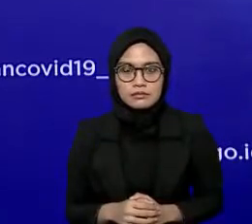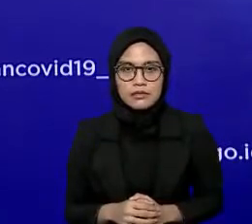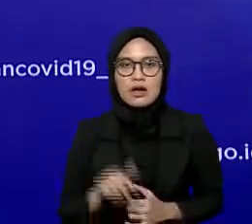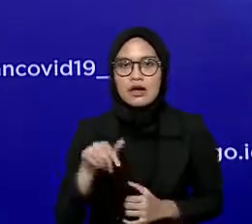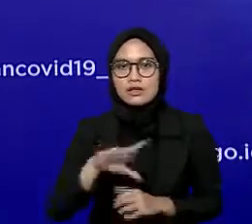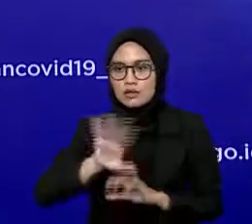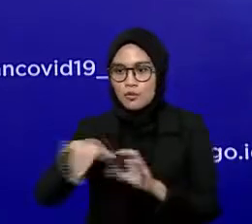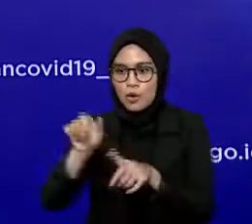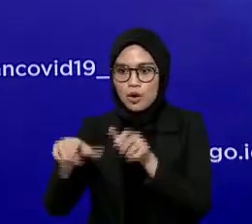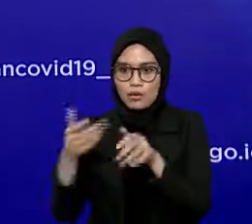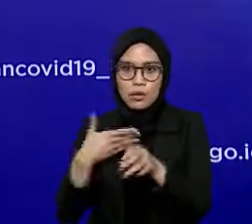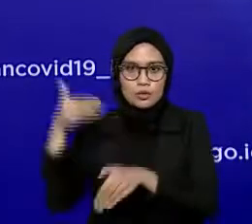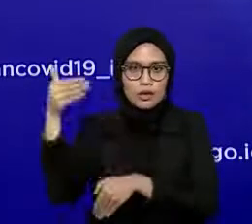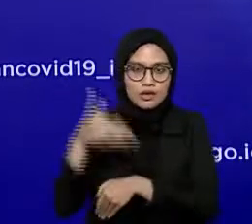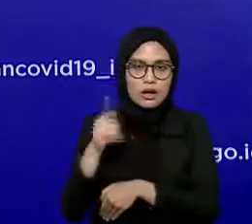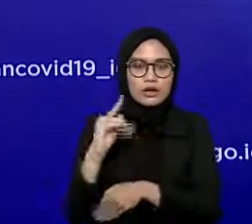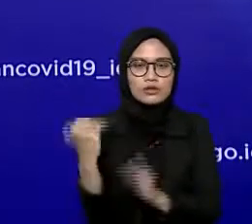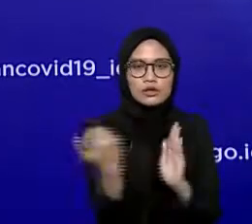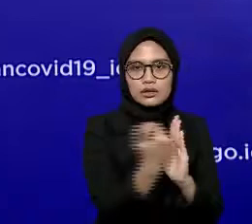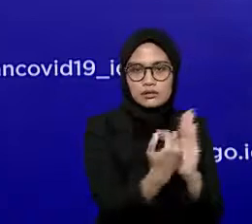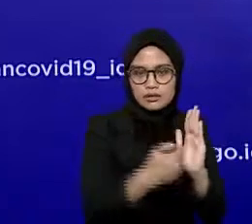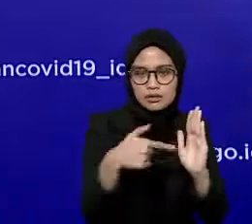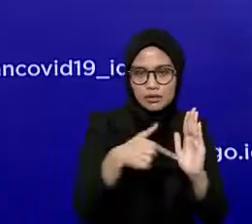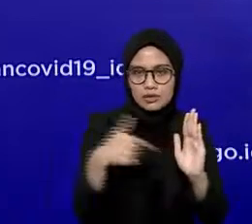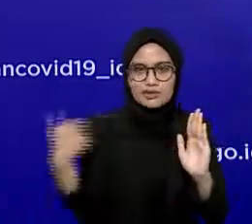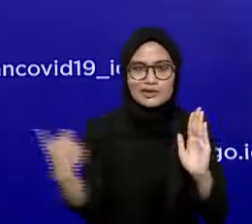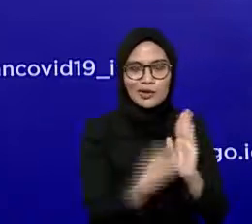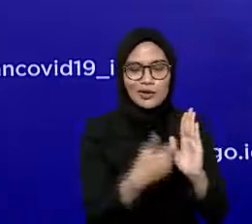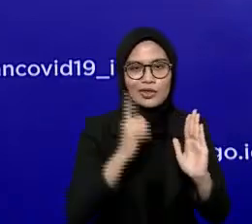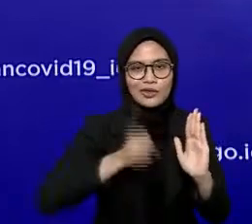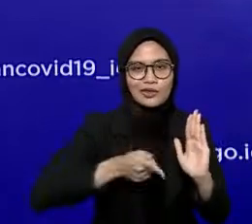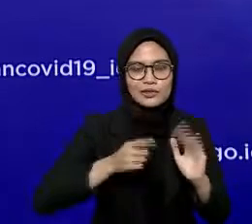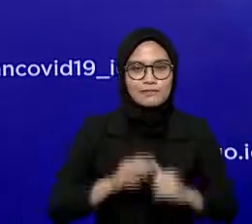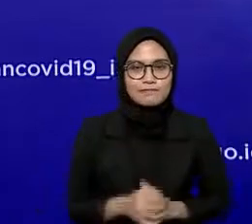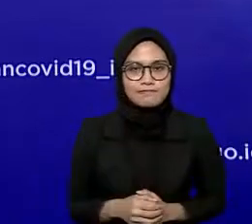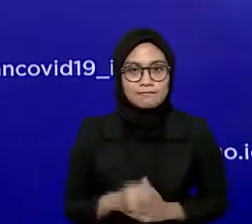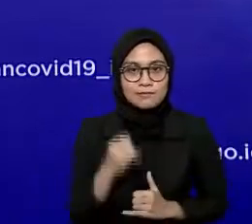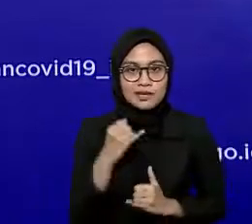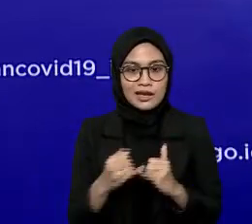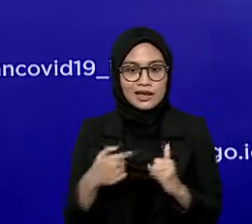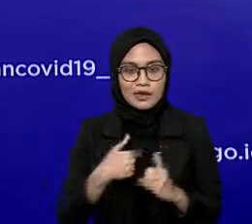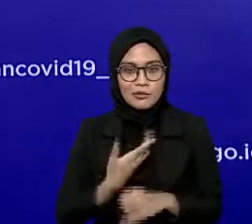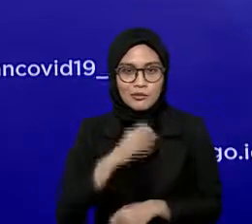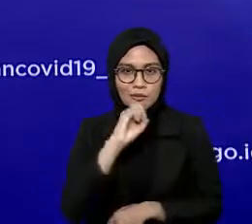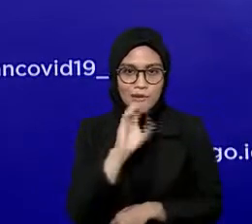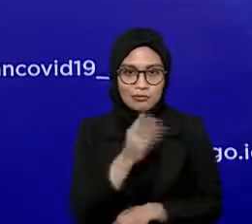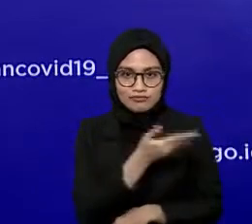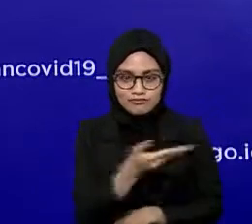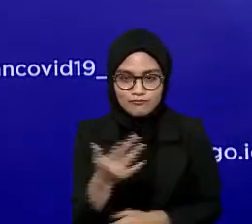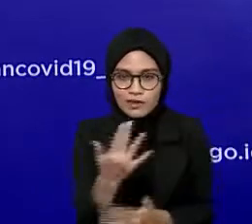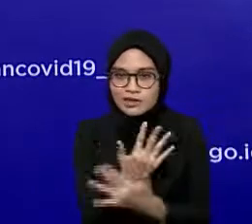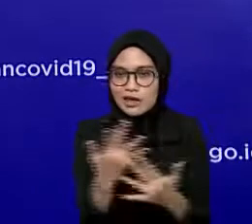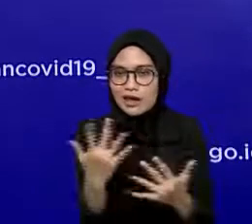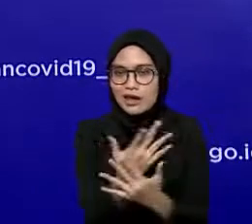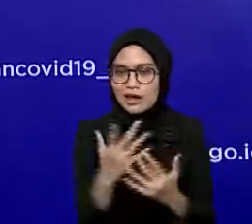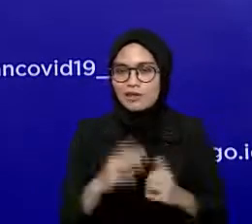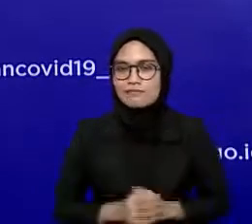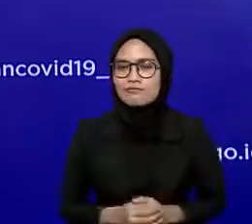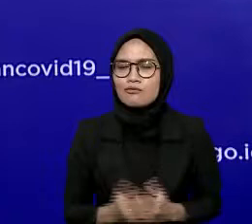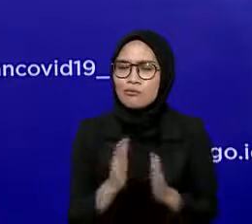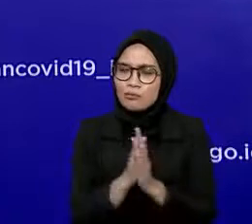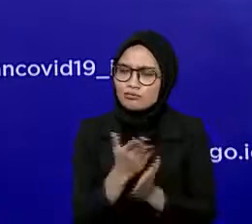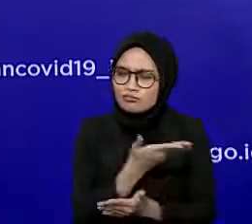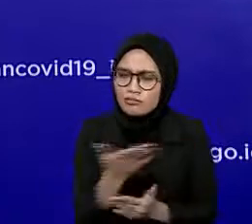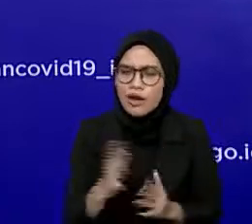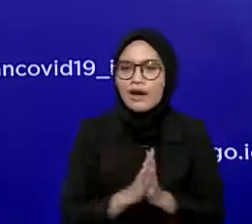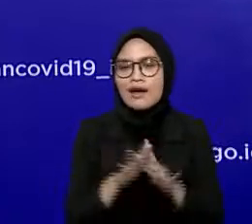aturan protokol kesehatan dari Kementerian Kesehatan. Terakhir, saya ingatkan kepada masyarakat untuk senantiasa berhati-hati